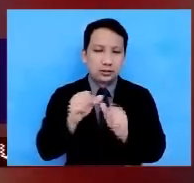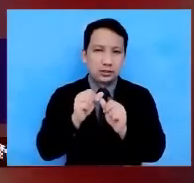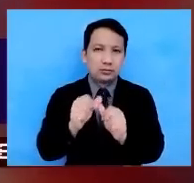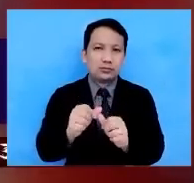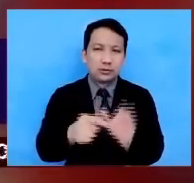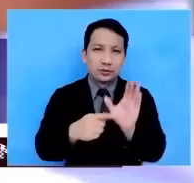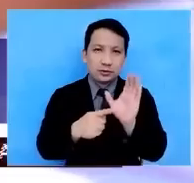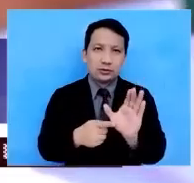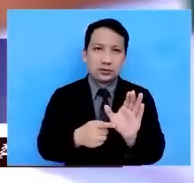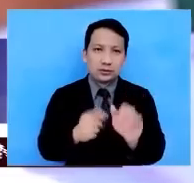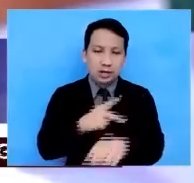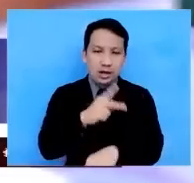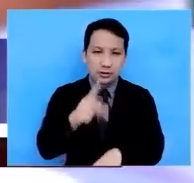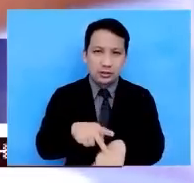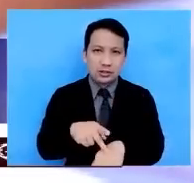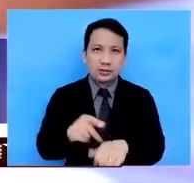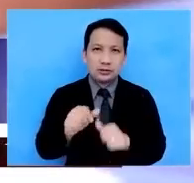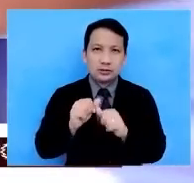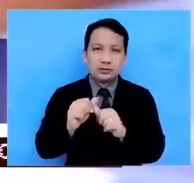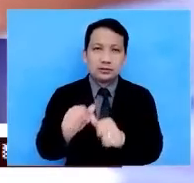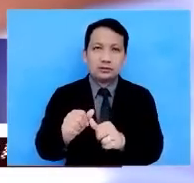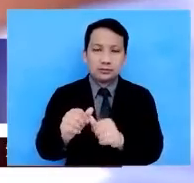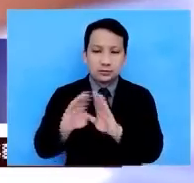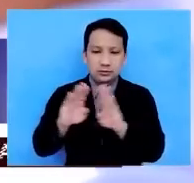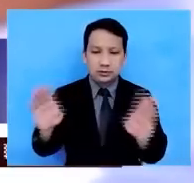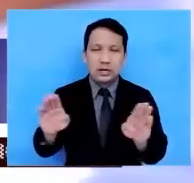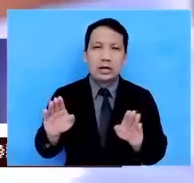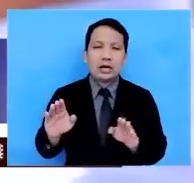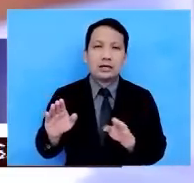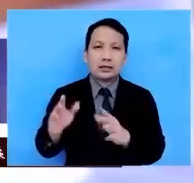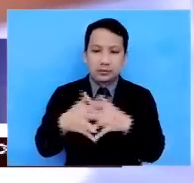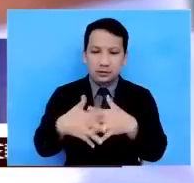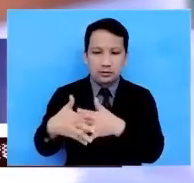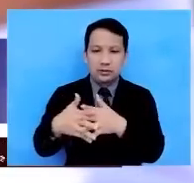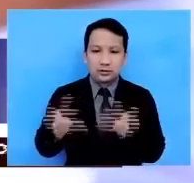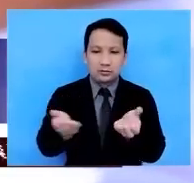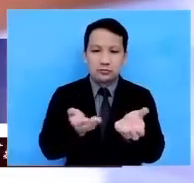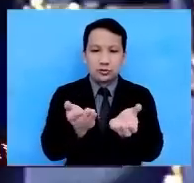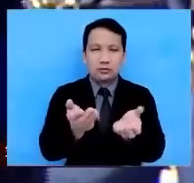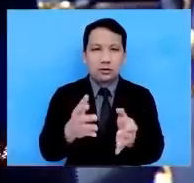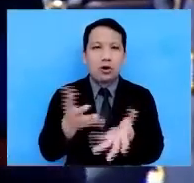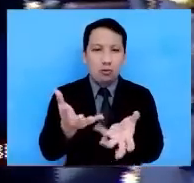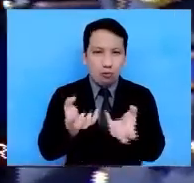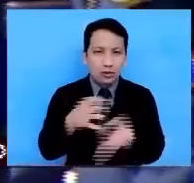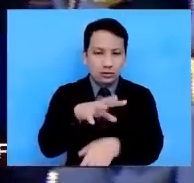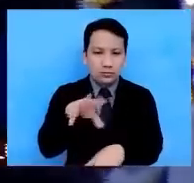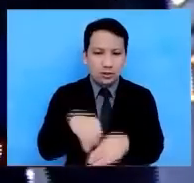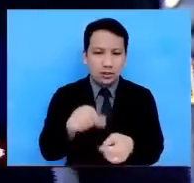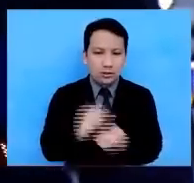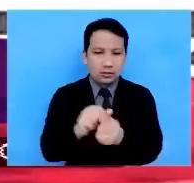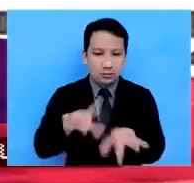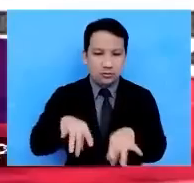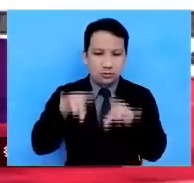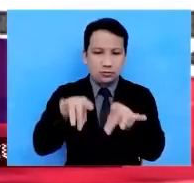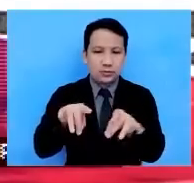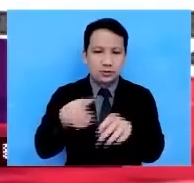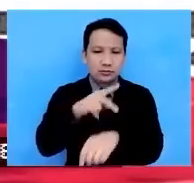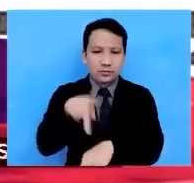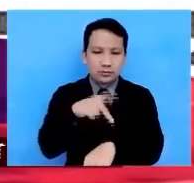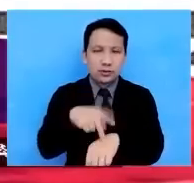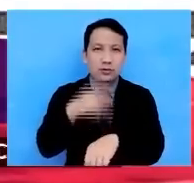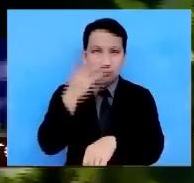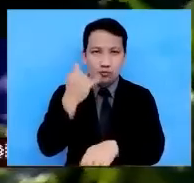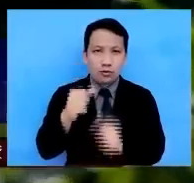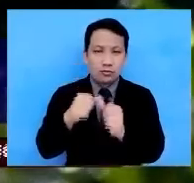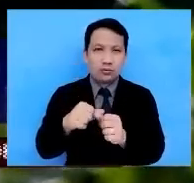Pilipinas at Amerika. Bukod sa Amerika at Japan, gusto ring makasama ng Australia ang Pilipinas para sa isang